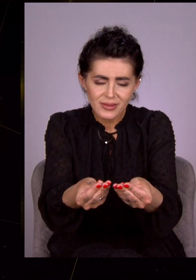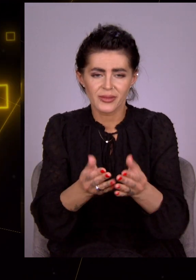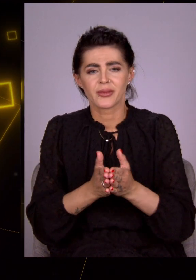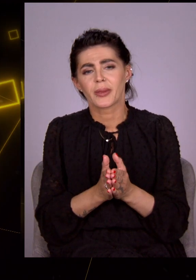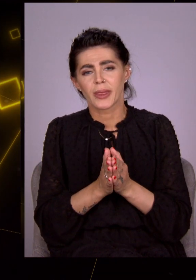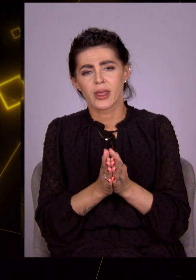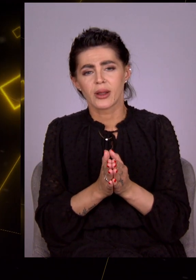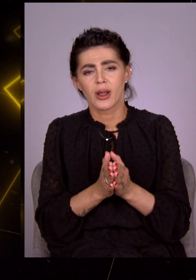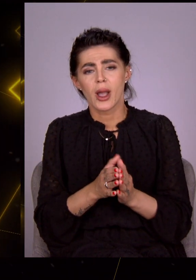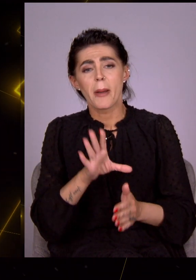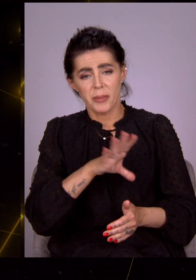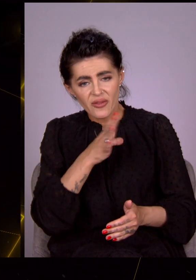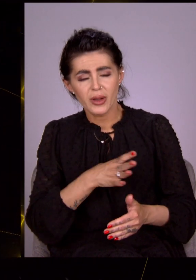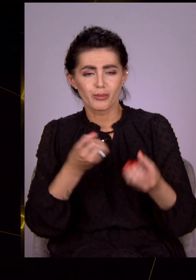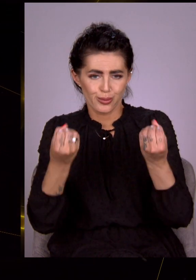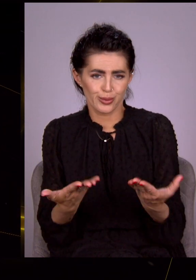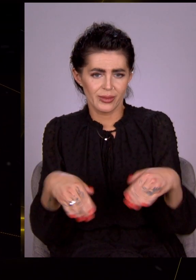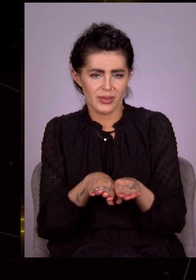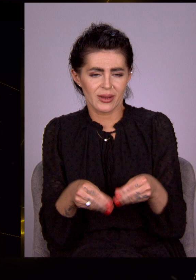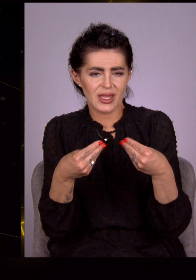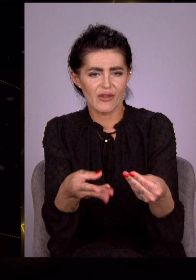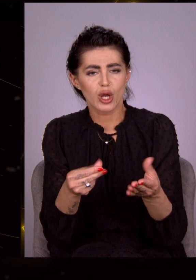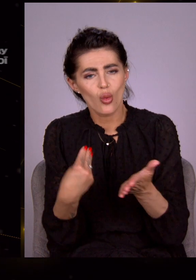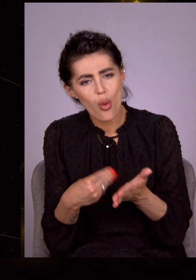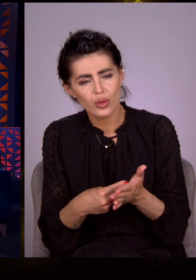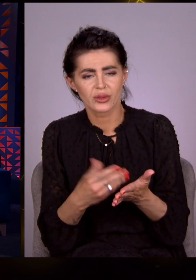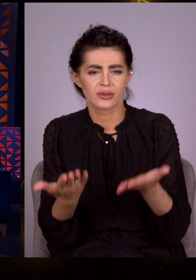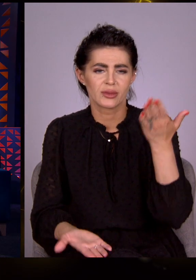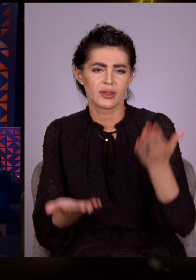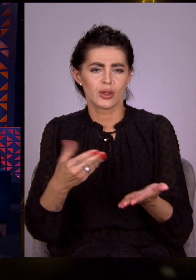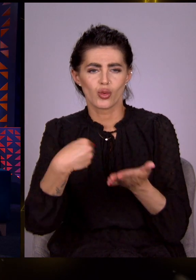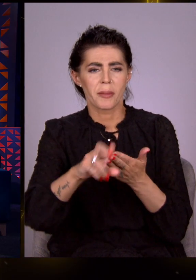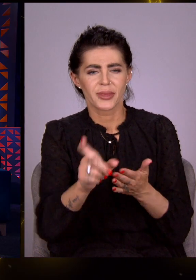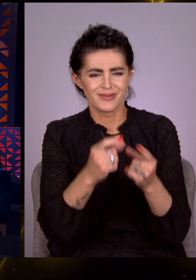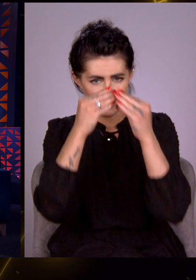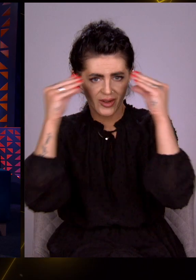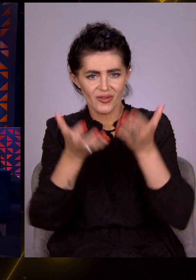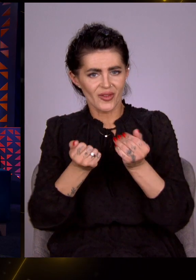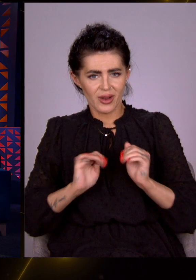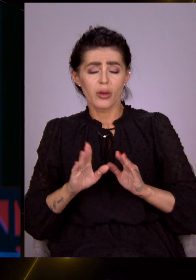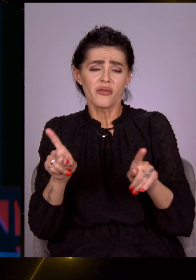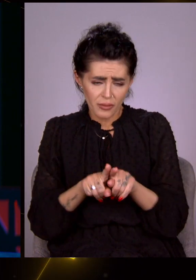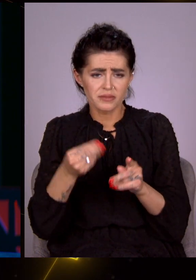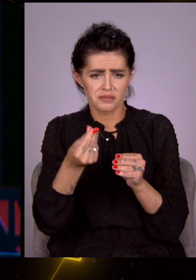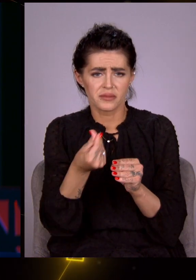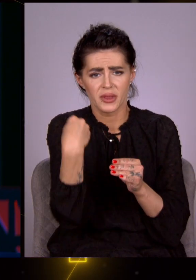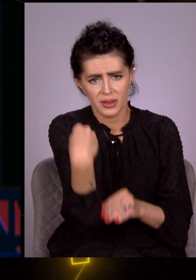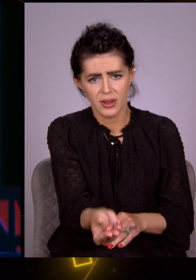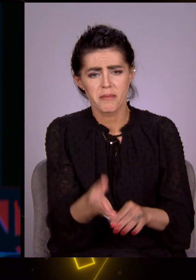люди просто давали гроші або надсилали там без купівлі віночку? Звісно, було на ярмарках